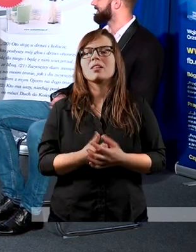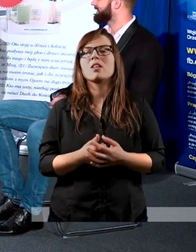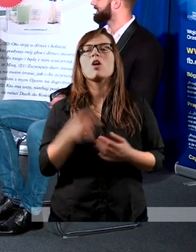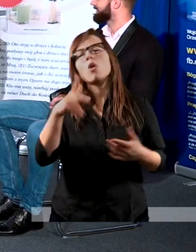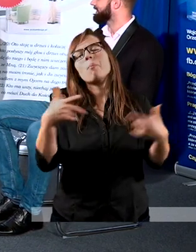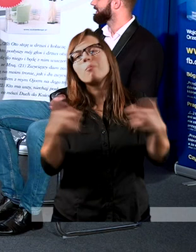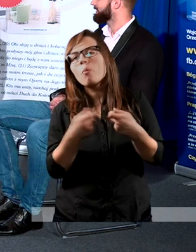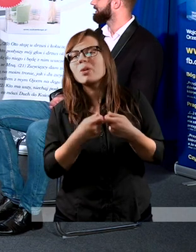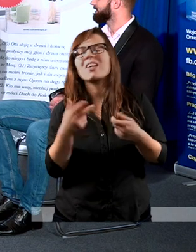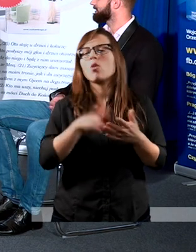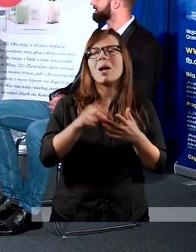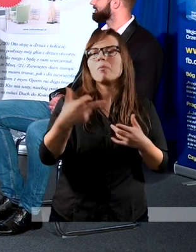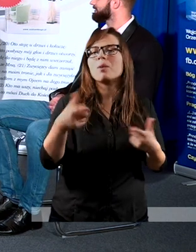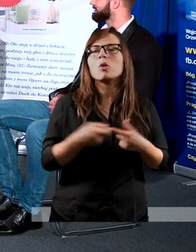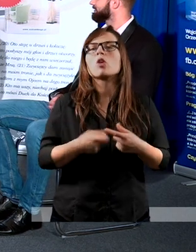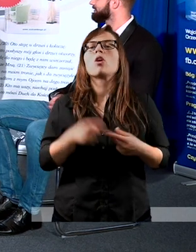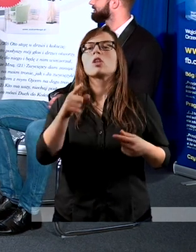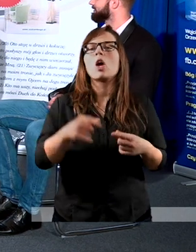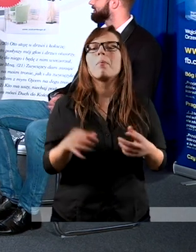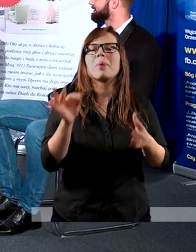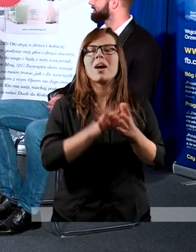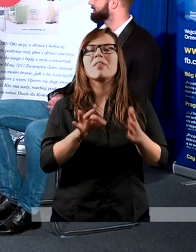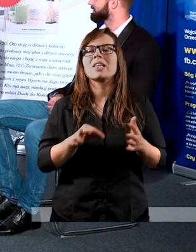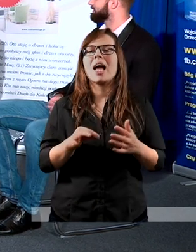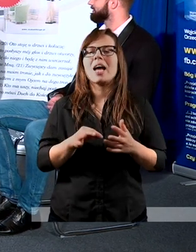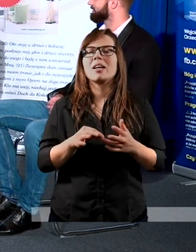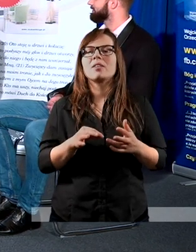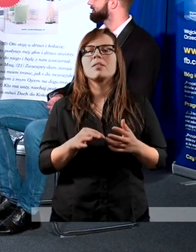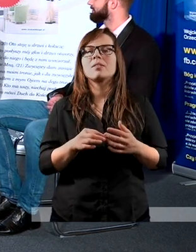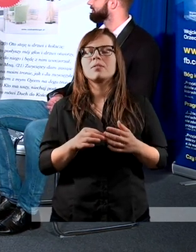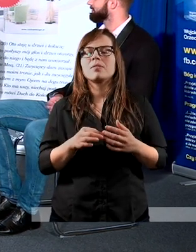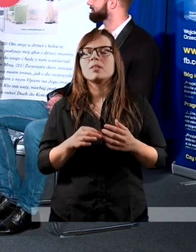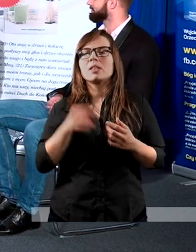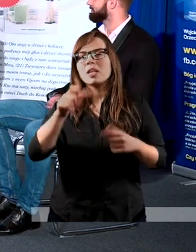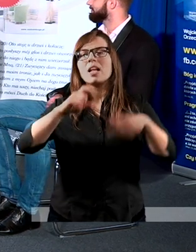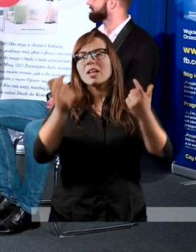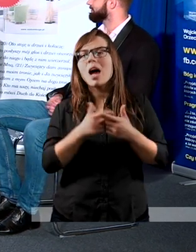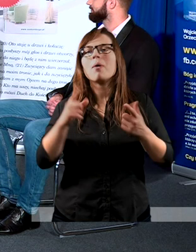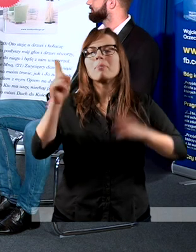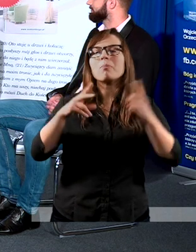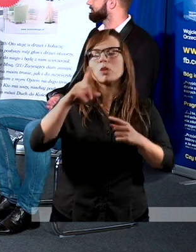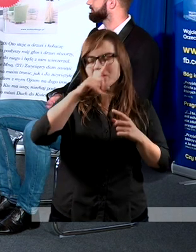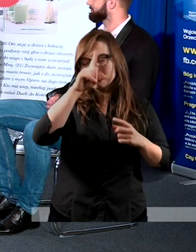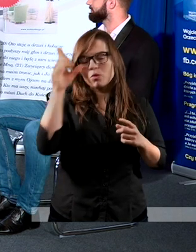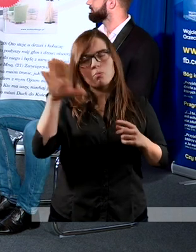mu nie przeszkodziło. Zresztą wybrany był jakby no, też w tej całej ścieżce przez Boga.